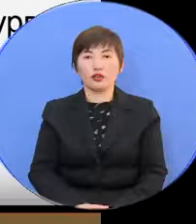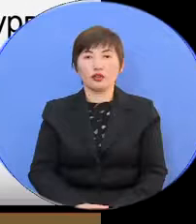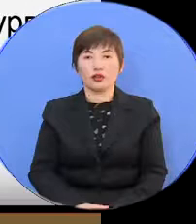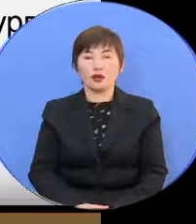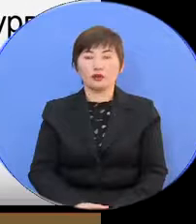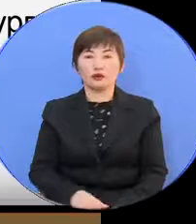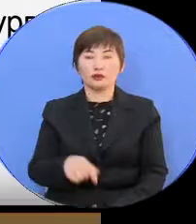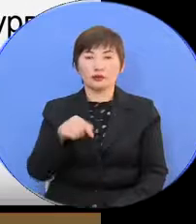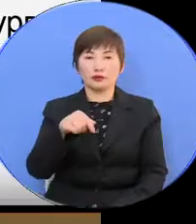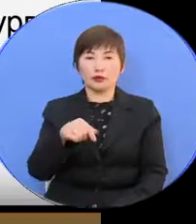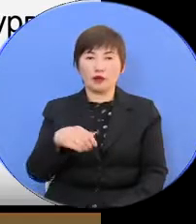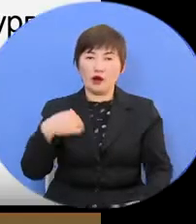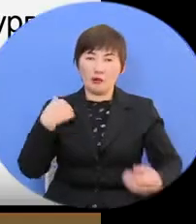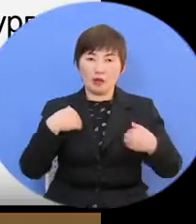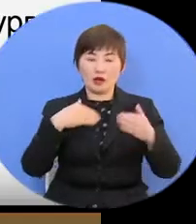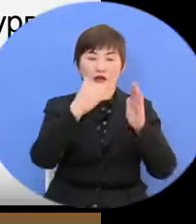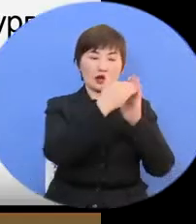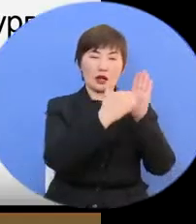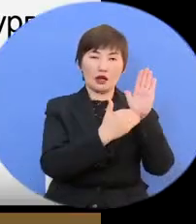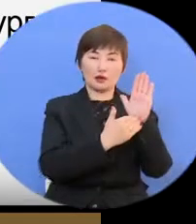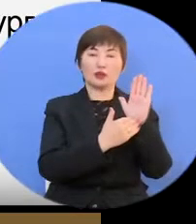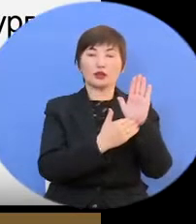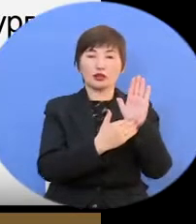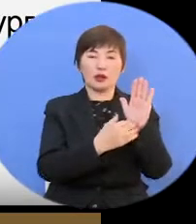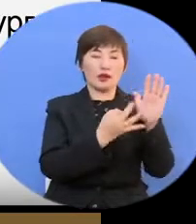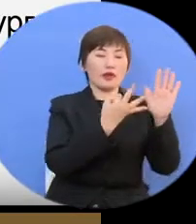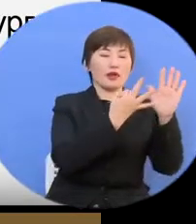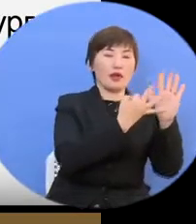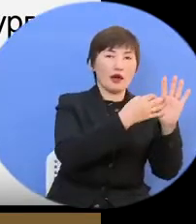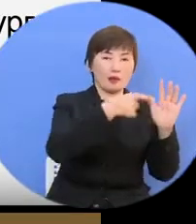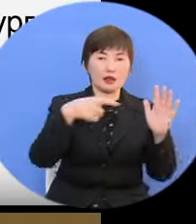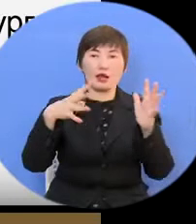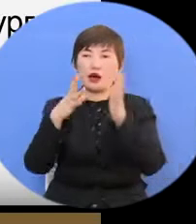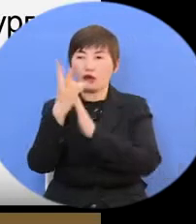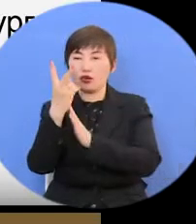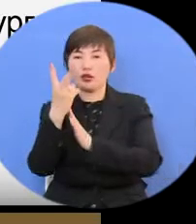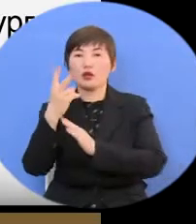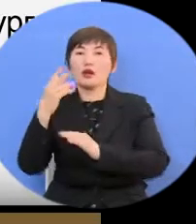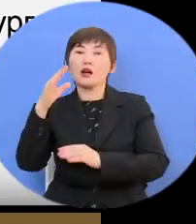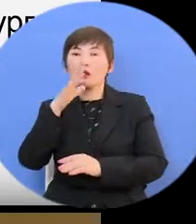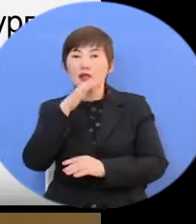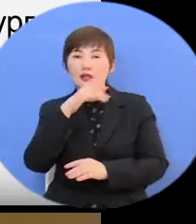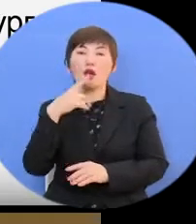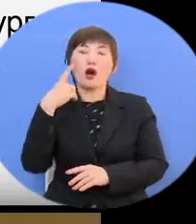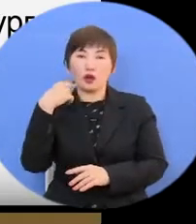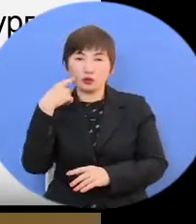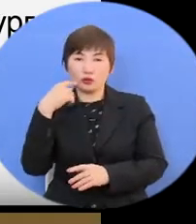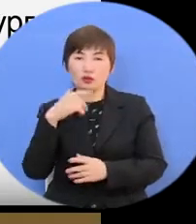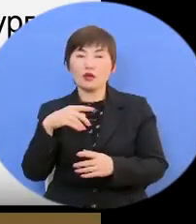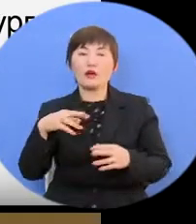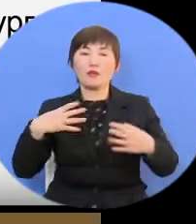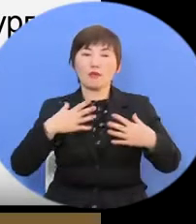За үүнийг багш нь та нарт тайлбарлая. 8-аас 12 настай охтын бие махбодод ямар өөрчлөлтүүд гардаг болохыг